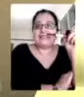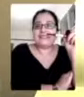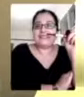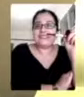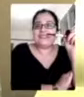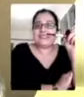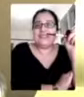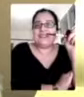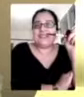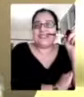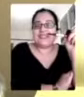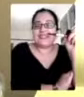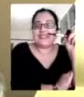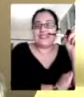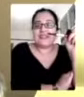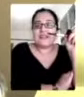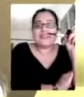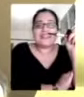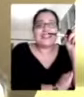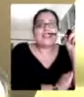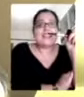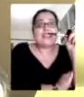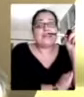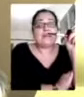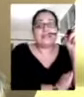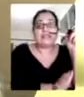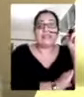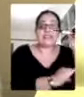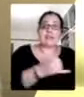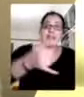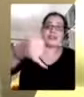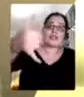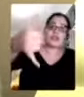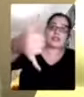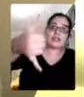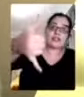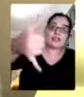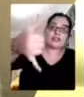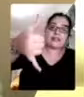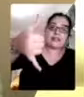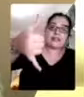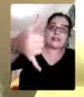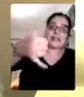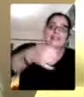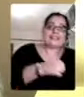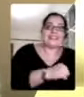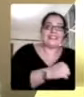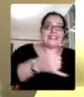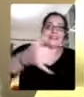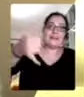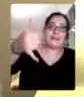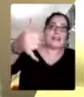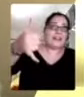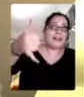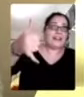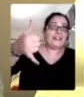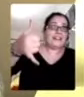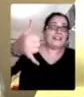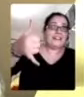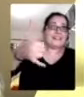diyerekten kitabın fotoğrafını çekiyor. Ve bitirdiği kitaplar şöyle şöyle. Yani